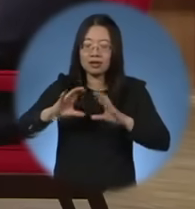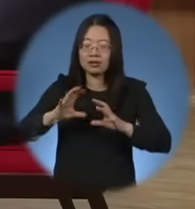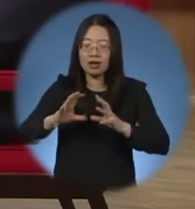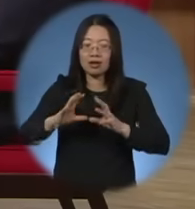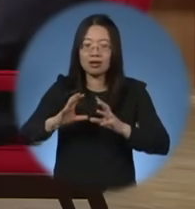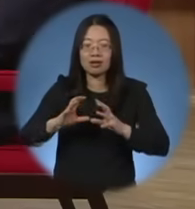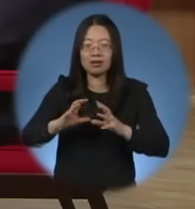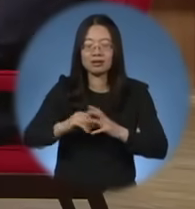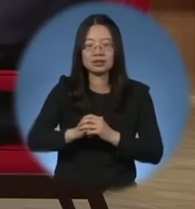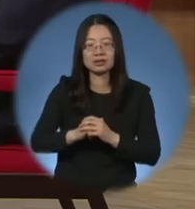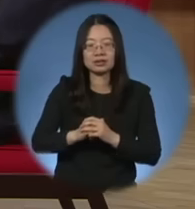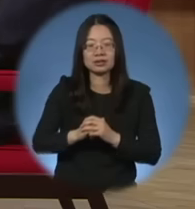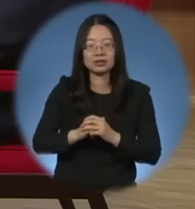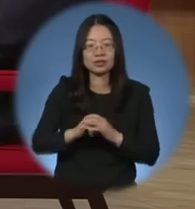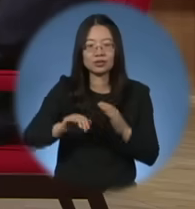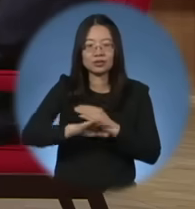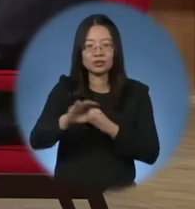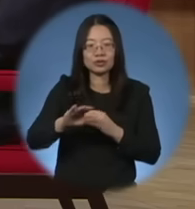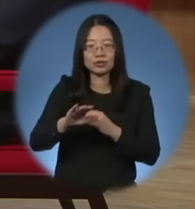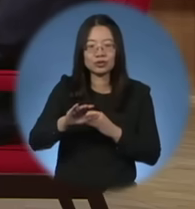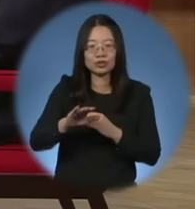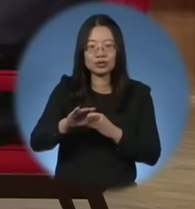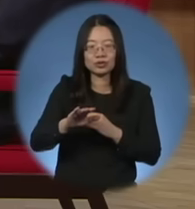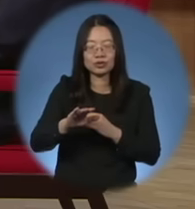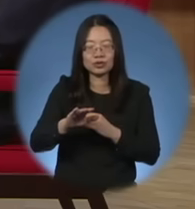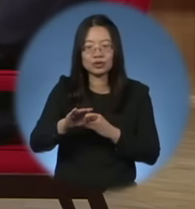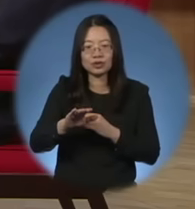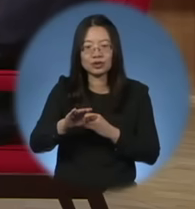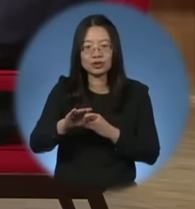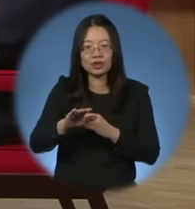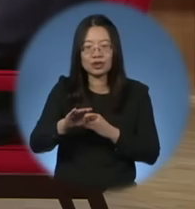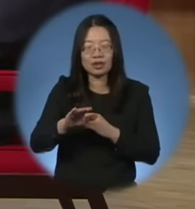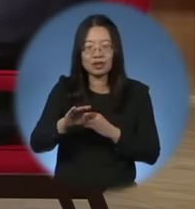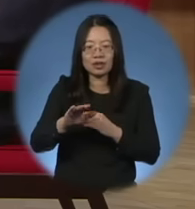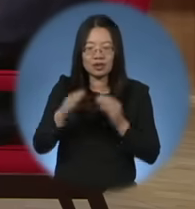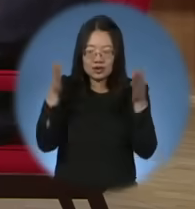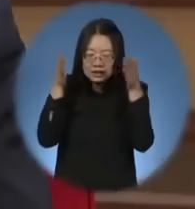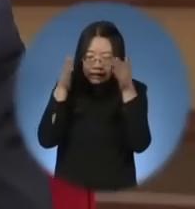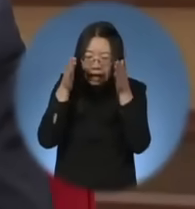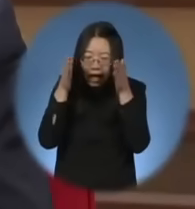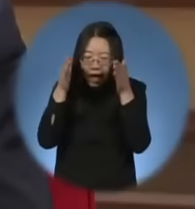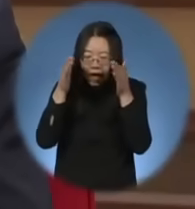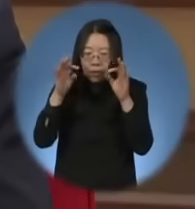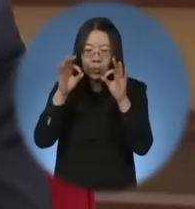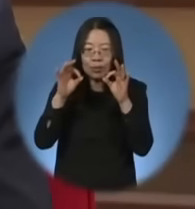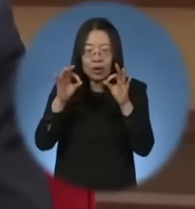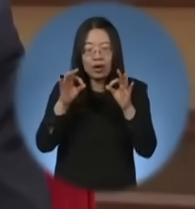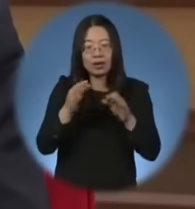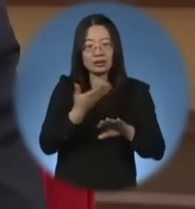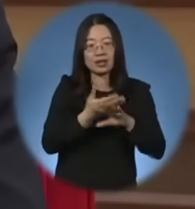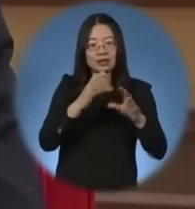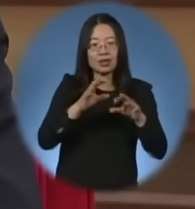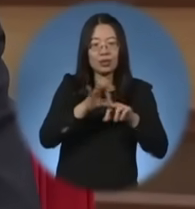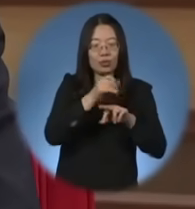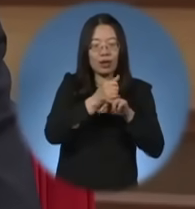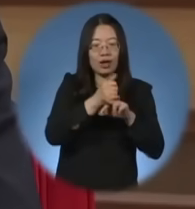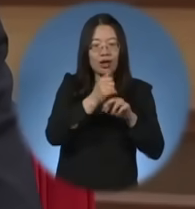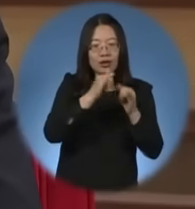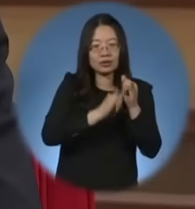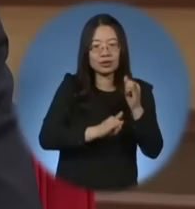다른 나라의 무 우리 의문에서 나온 전개를 저 본다면 다른 나라의 왕조는